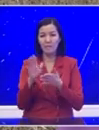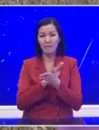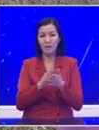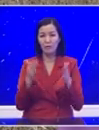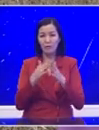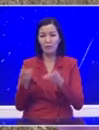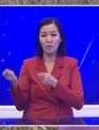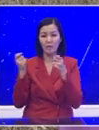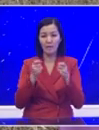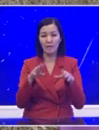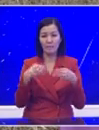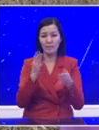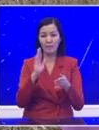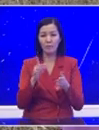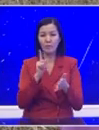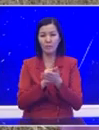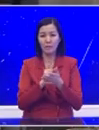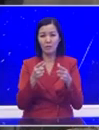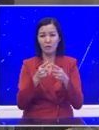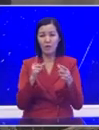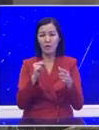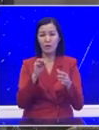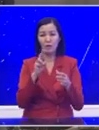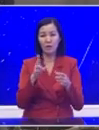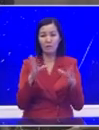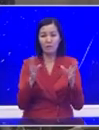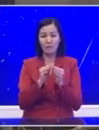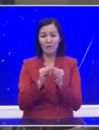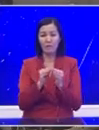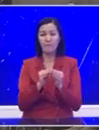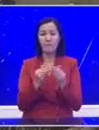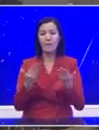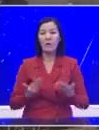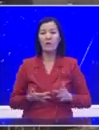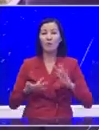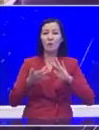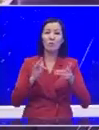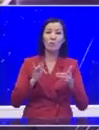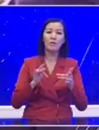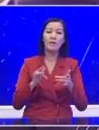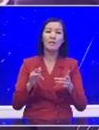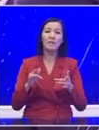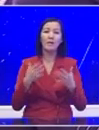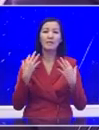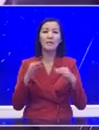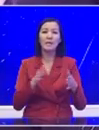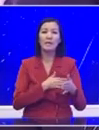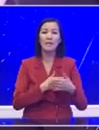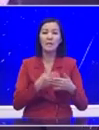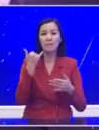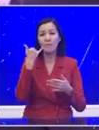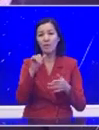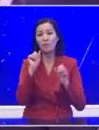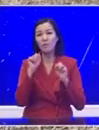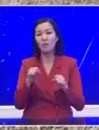дейін жеткізіп береді, міндетті түрде әрине чекпен. Қала тұрғындары әлеуметтік желі мен телефон арқылы еріктілермен байланыса алады. Бұл үшін